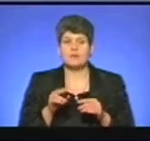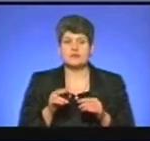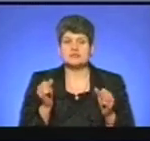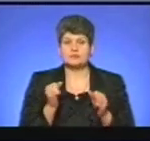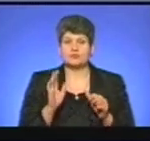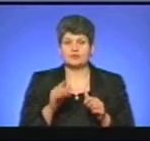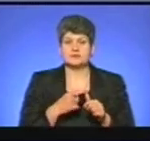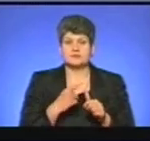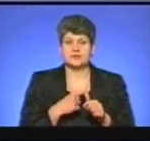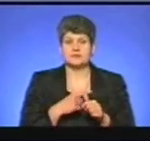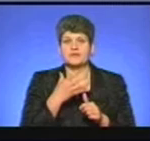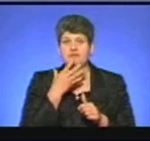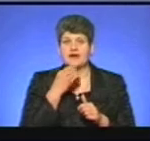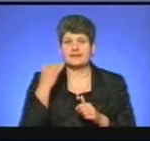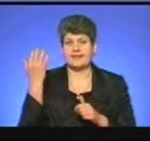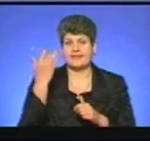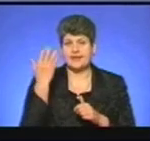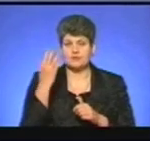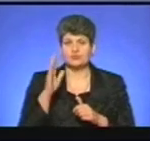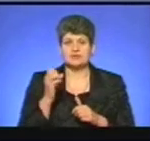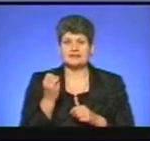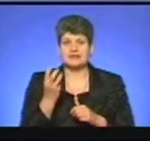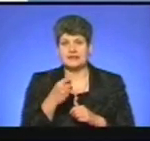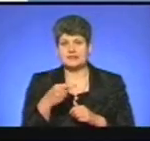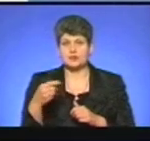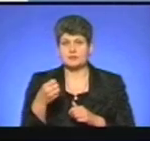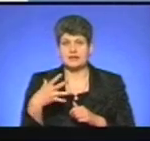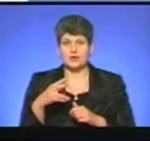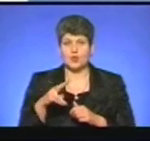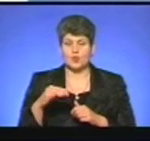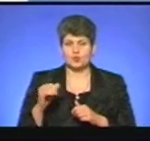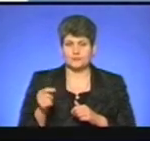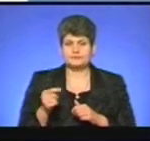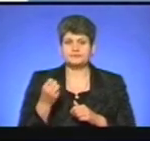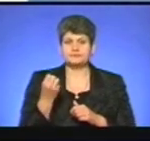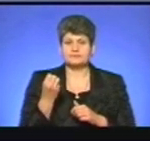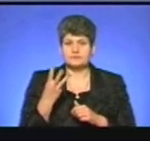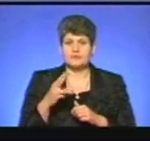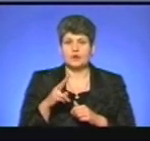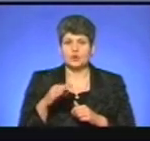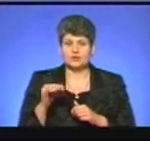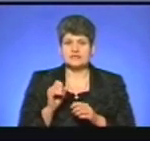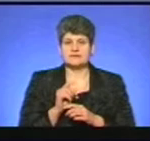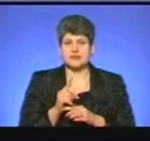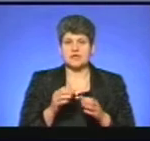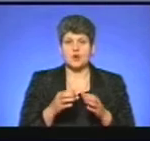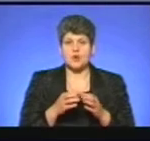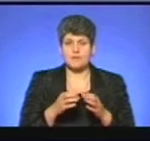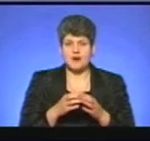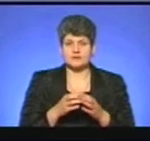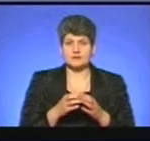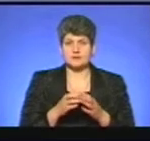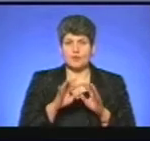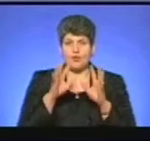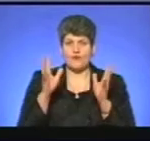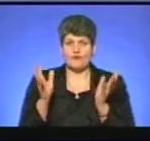буде називатися «Файне небо». Він буде відбуватися 13-15 лютого. 13 лютого задача команд з повітряних куль.